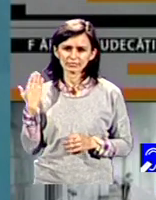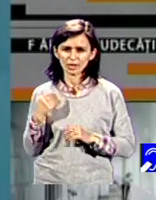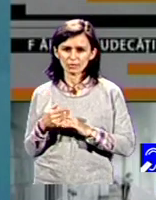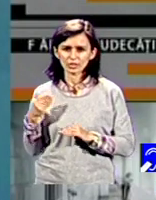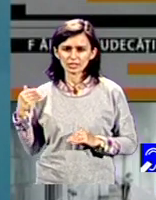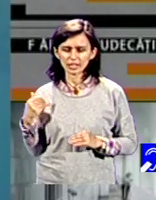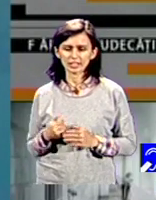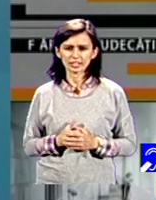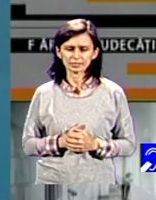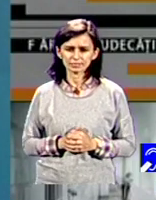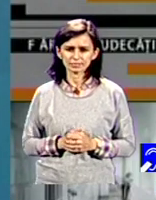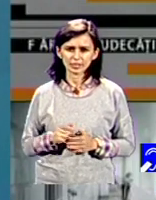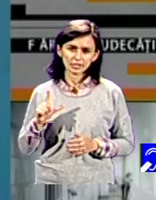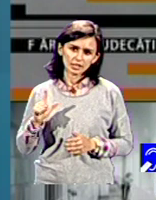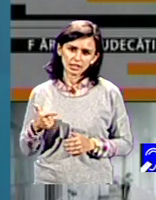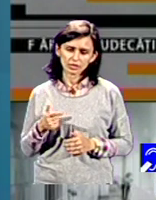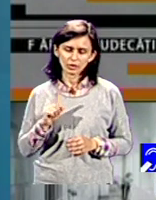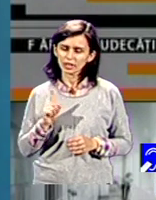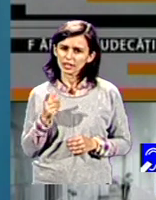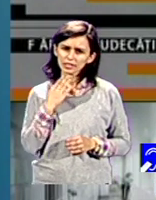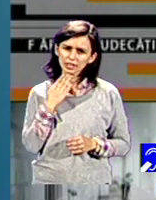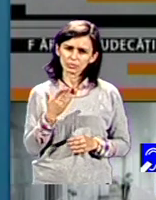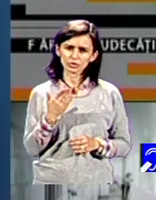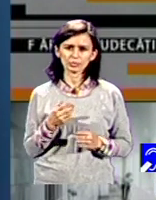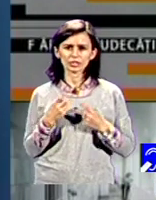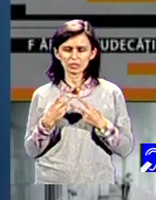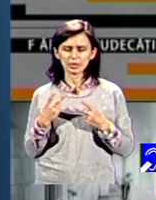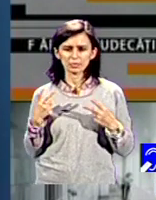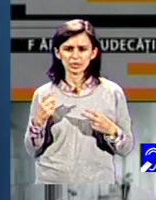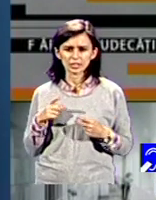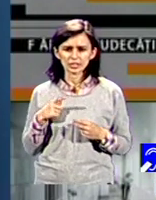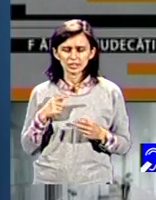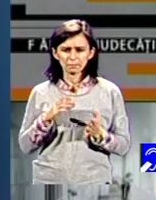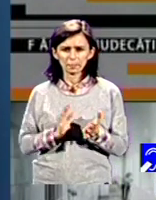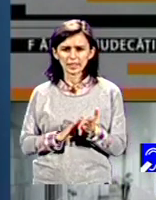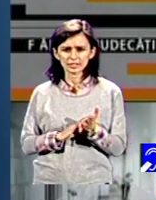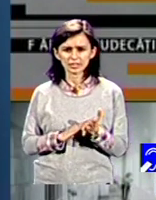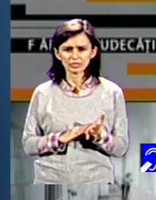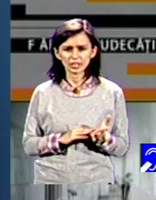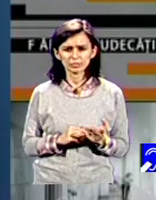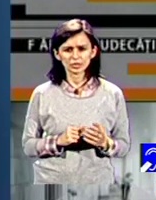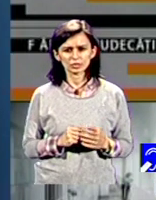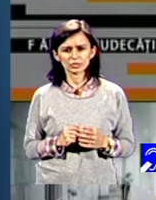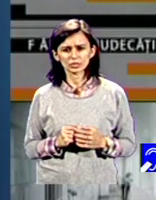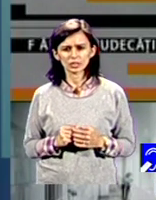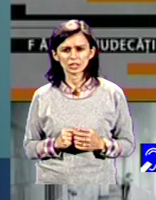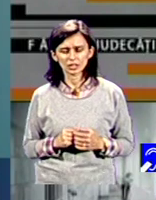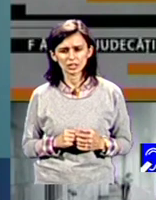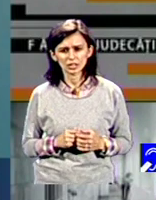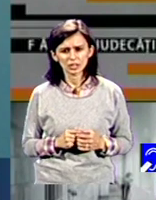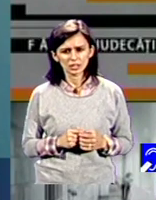a doua nemultumirea Așa cum ai spus tu cea mai importanta este faptul că în privința acestui